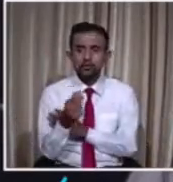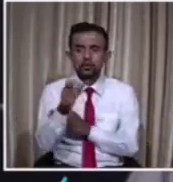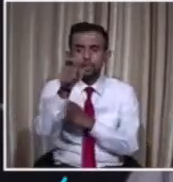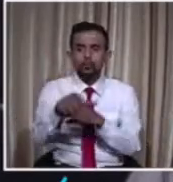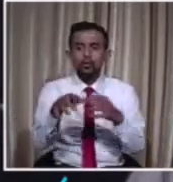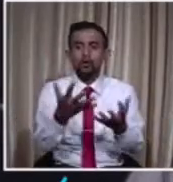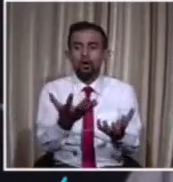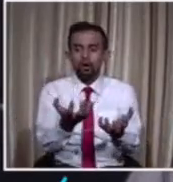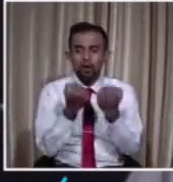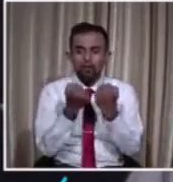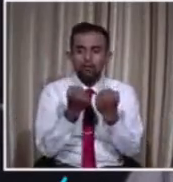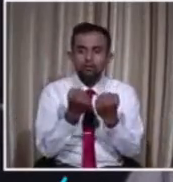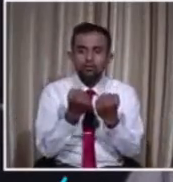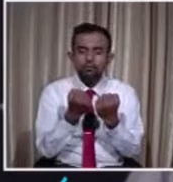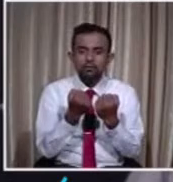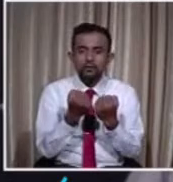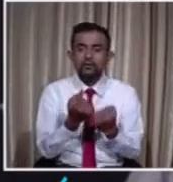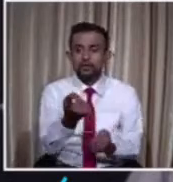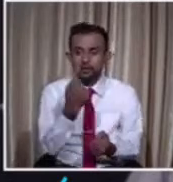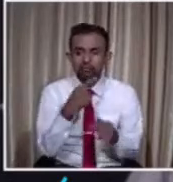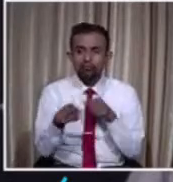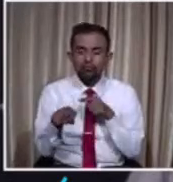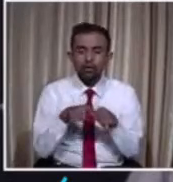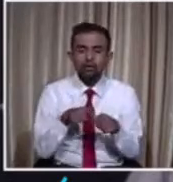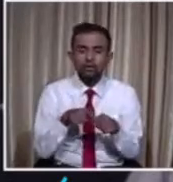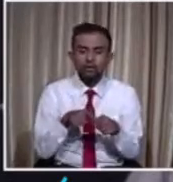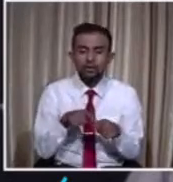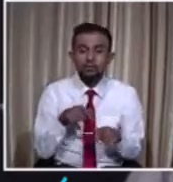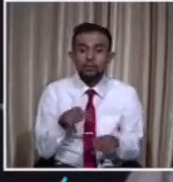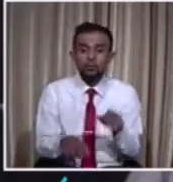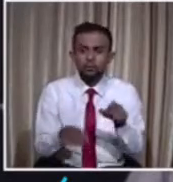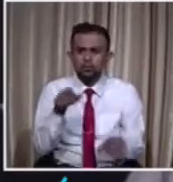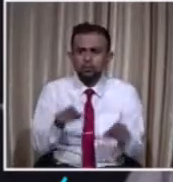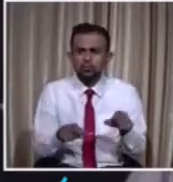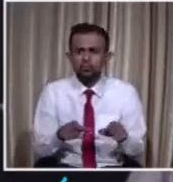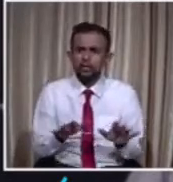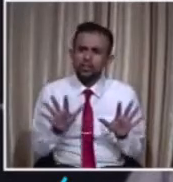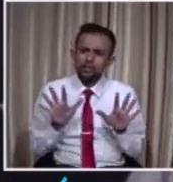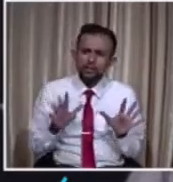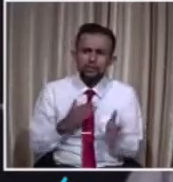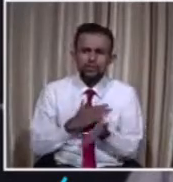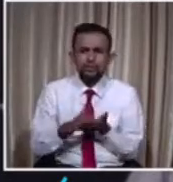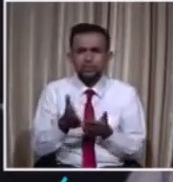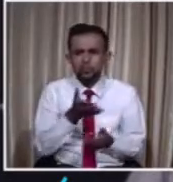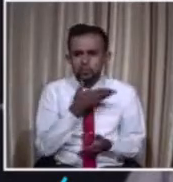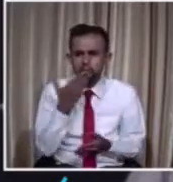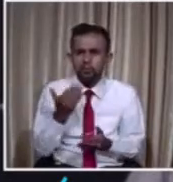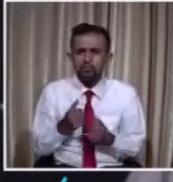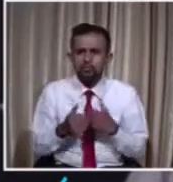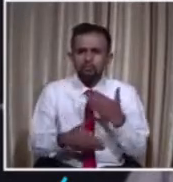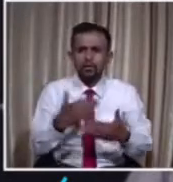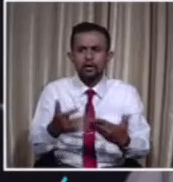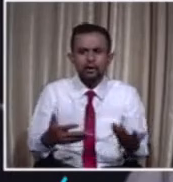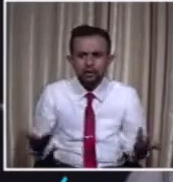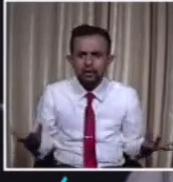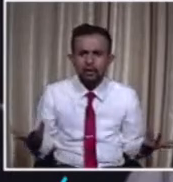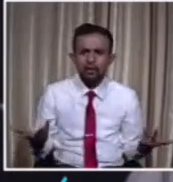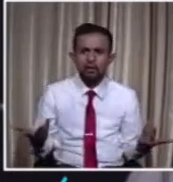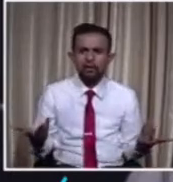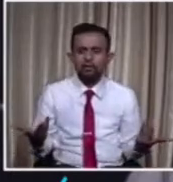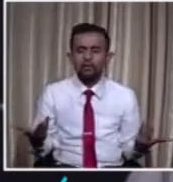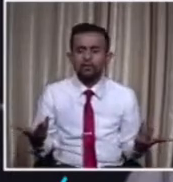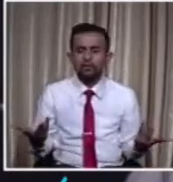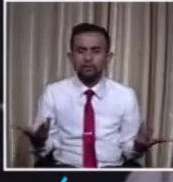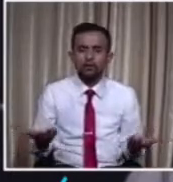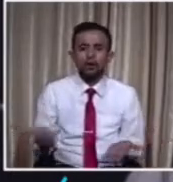අරගෙන ඒ කිව්ව ආකාරයට නැත්තම් මේ ජනතාවට සැහැීමටපත් වෙන්න පුරුවන් ආරයක් ක්‍රියාත්මක කළා නැහැ. ඒ